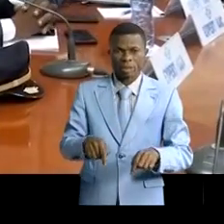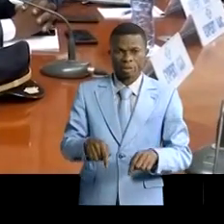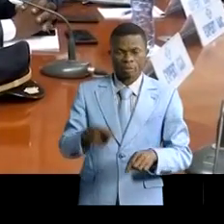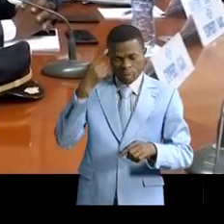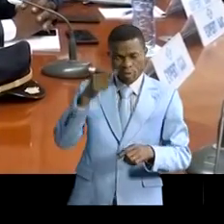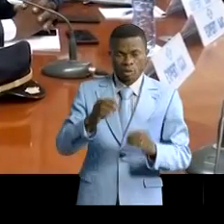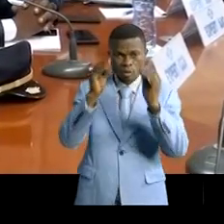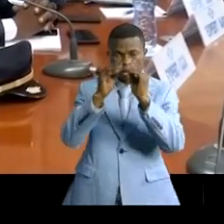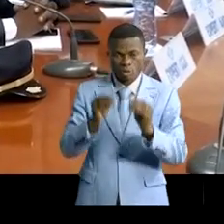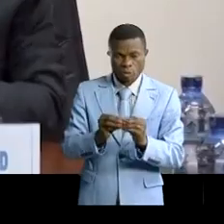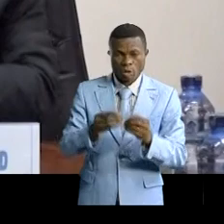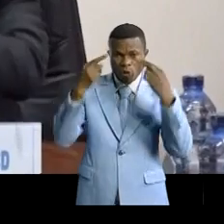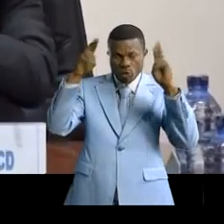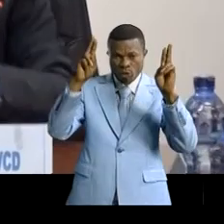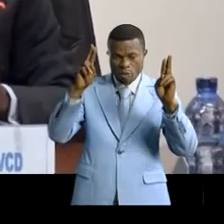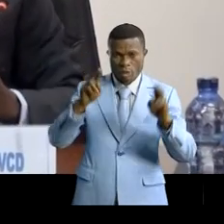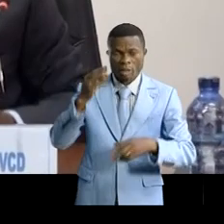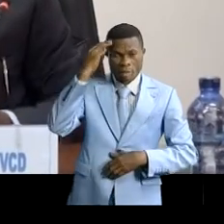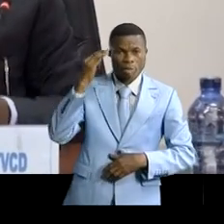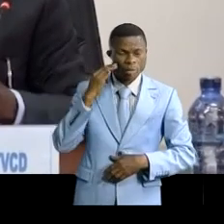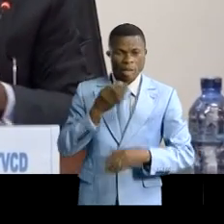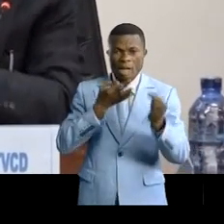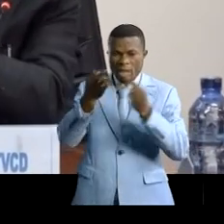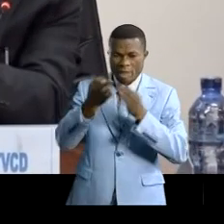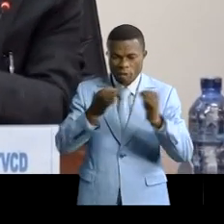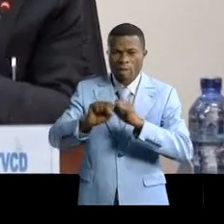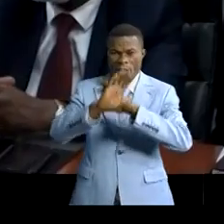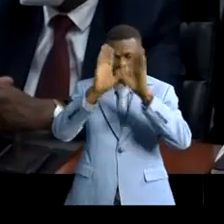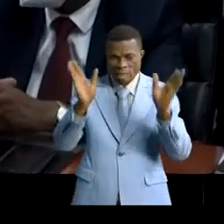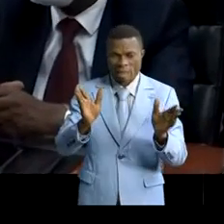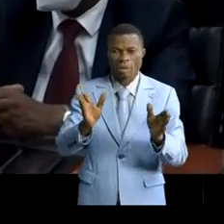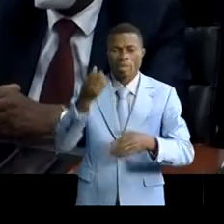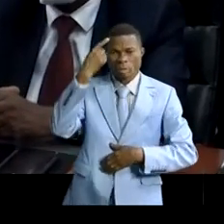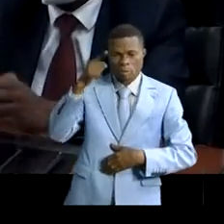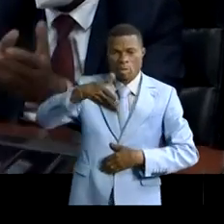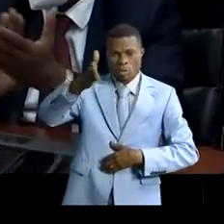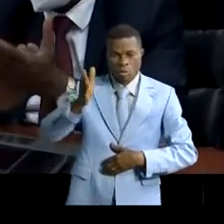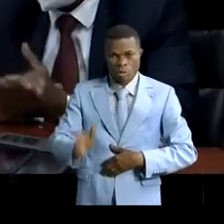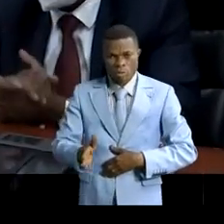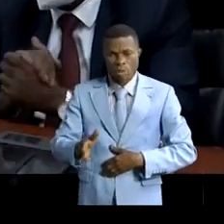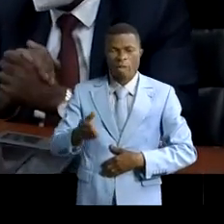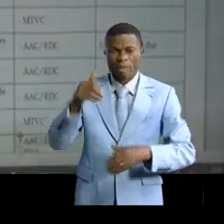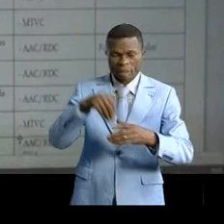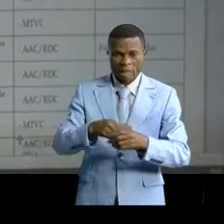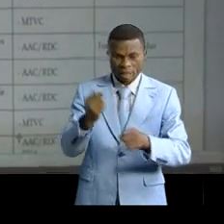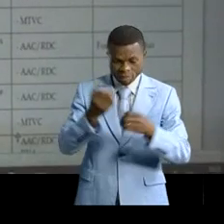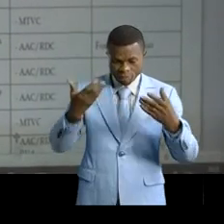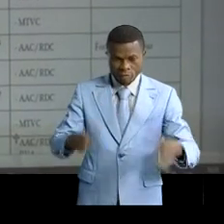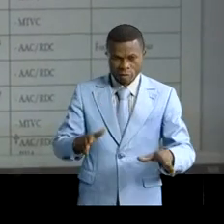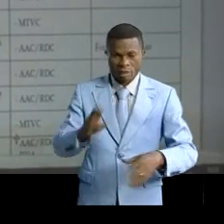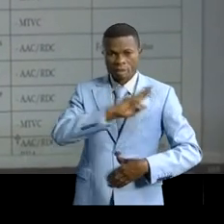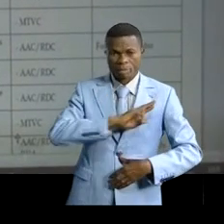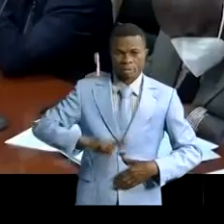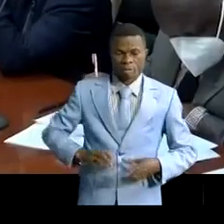atteindre cet objectif, Chérubin Okendesenga a donné les orientations claires aux experts pour qu'à l'issue de ces travaux, la